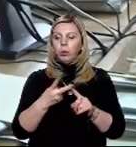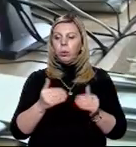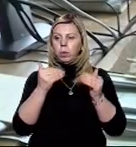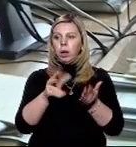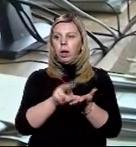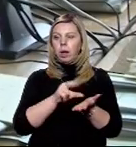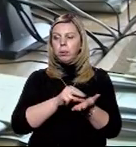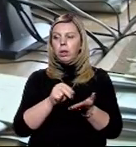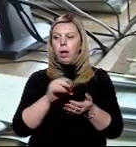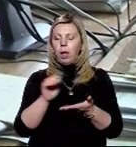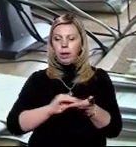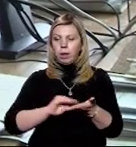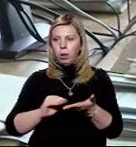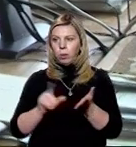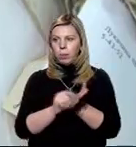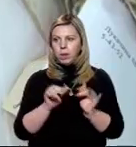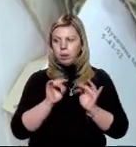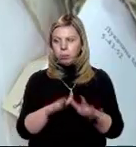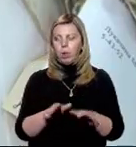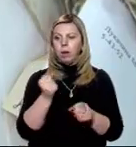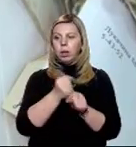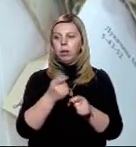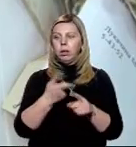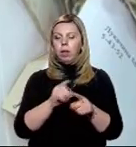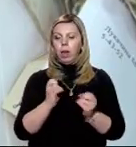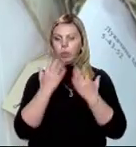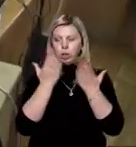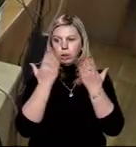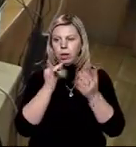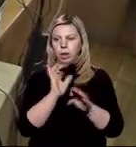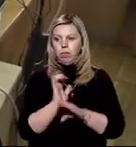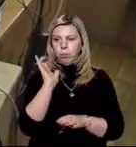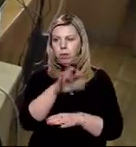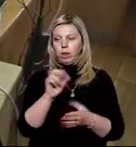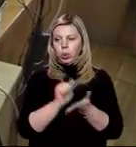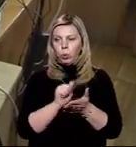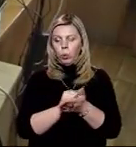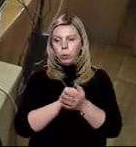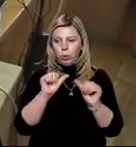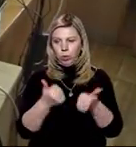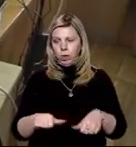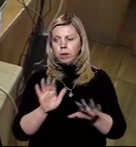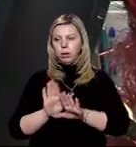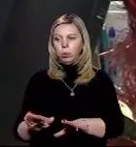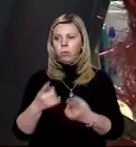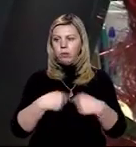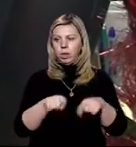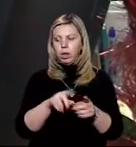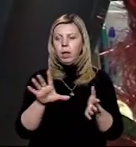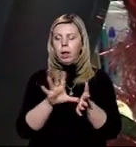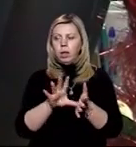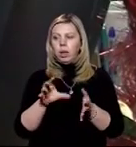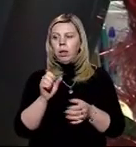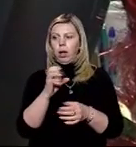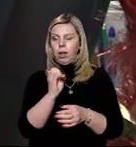кадрування працівники редагують дані пенсійних справ, адаптовують їх для читання та відправляють на документування, каже заступниця відділу